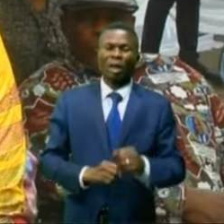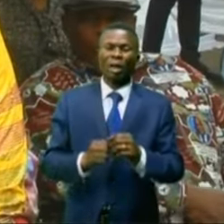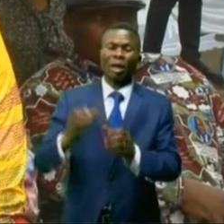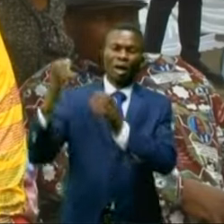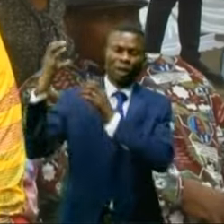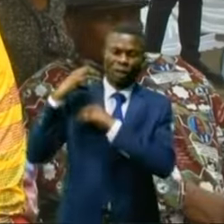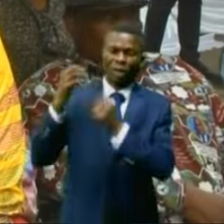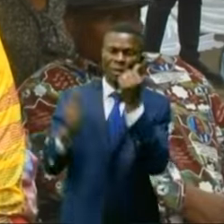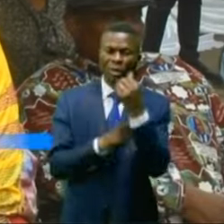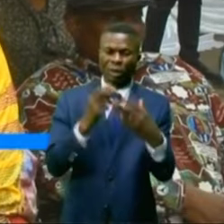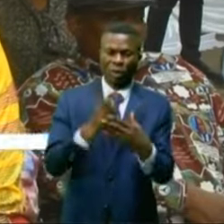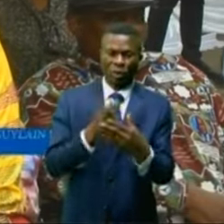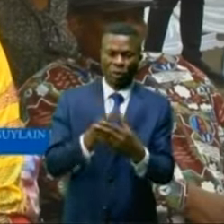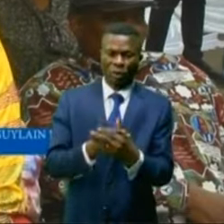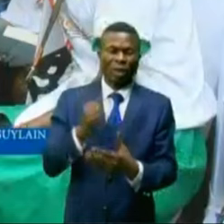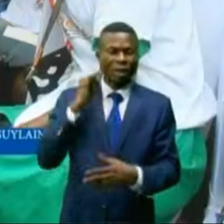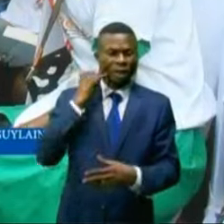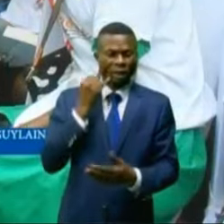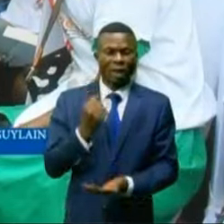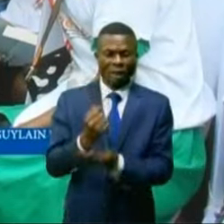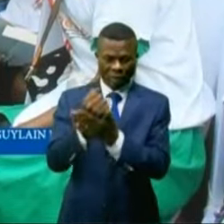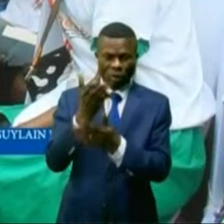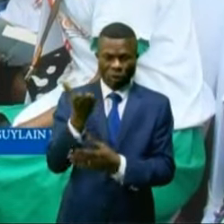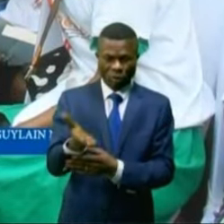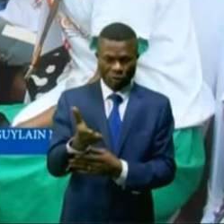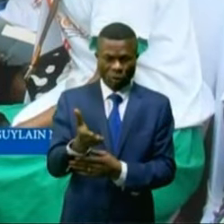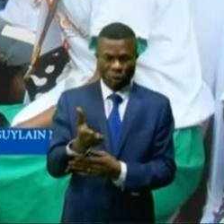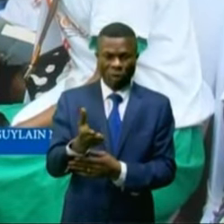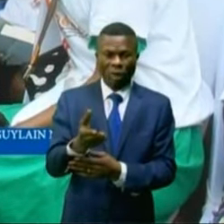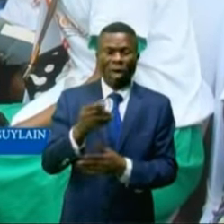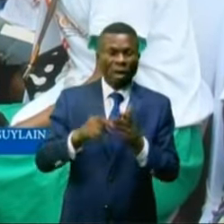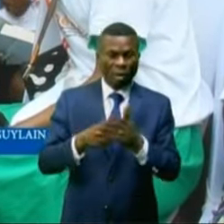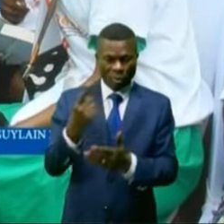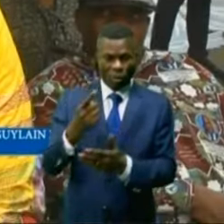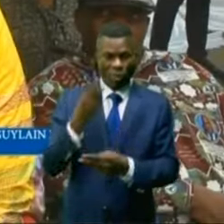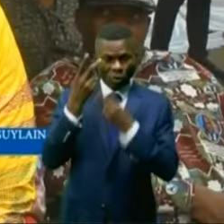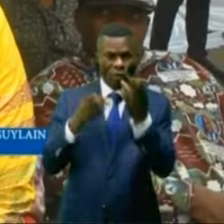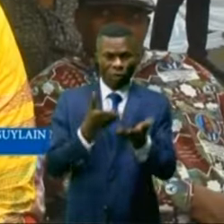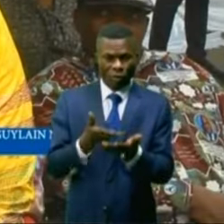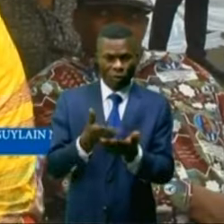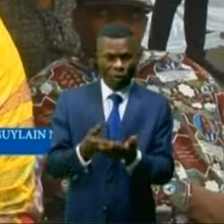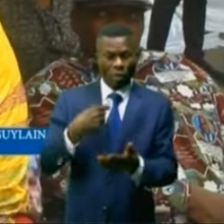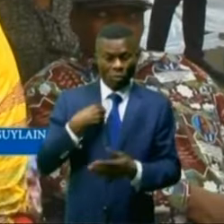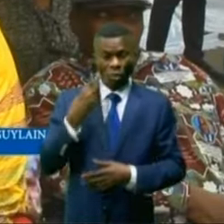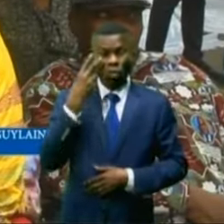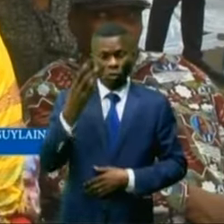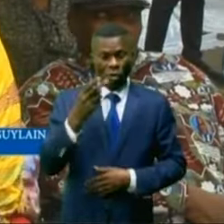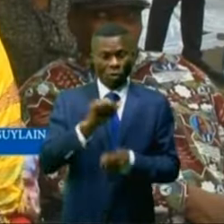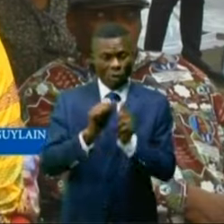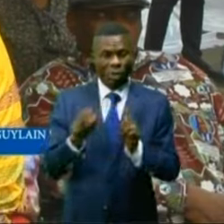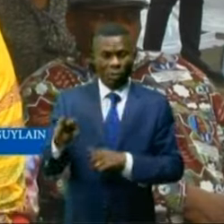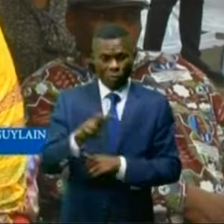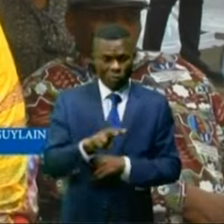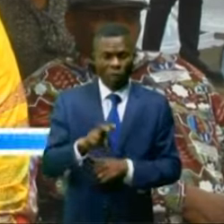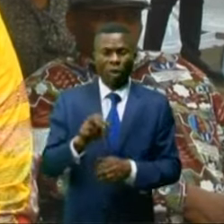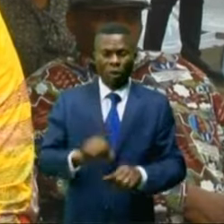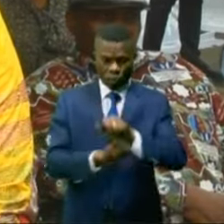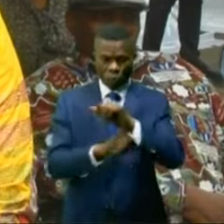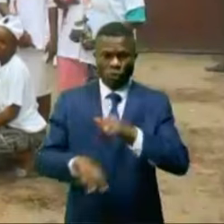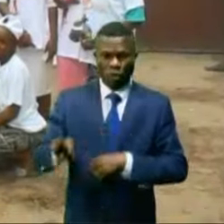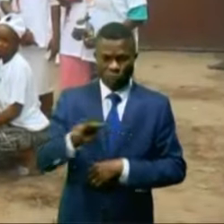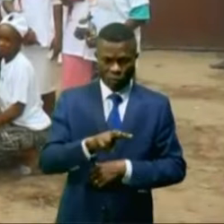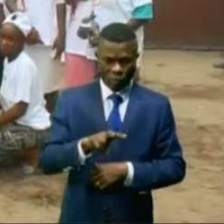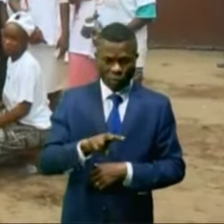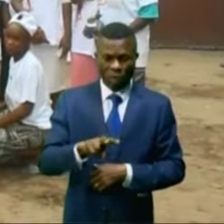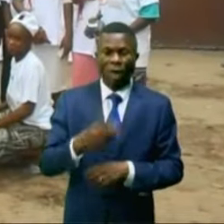handicap, a promis de les accompagner. C'est ma toute première fois d'être ici. J'ai palpé vos problèmes. Je vais vous accompagner et je